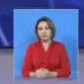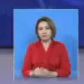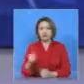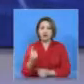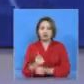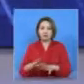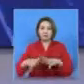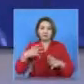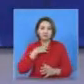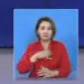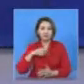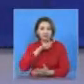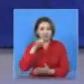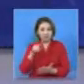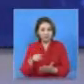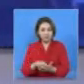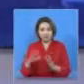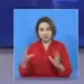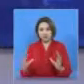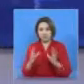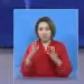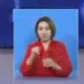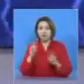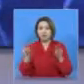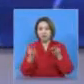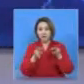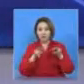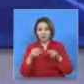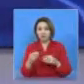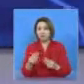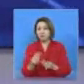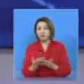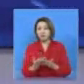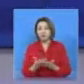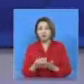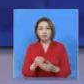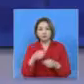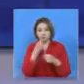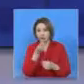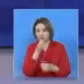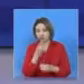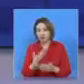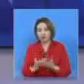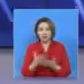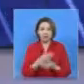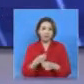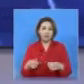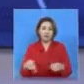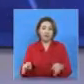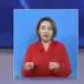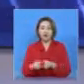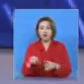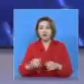Одним из наиболее важных вопросов является сохранение контроля за ценами на социально значимые продукты питания. По данным